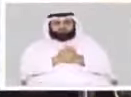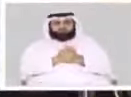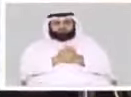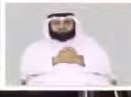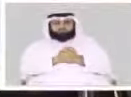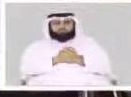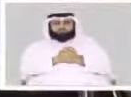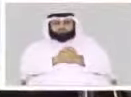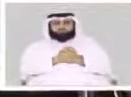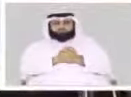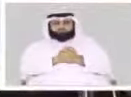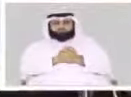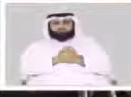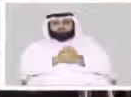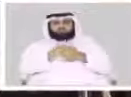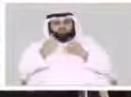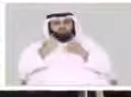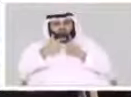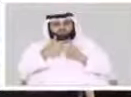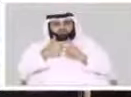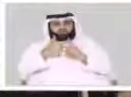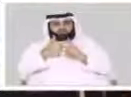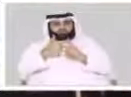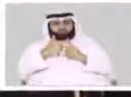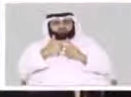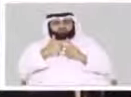من هوى. نعم. هذا موضع واحد. الموضع الثاني